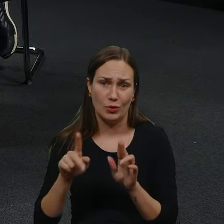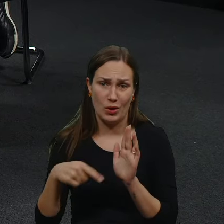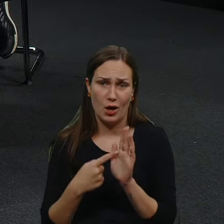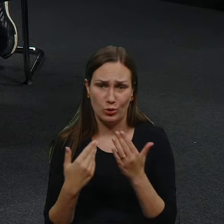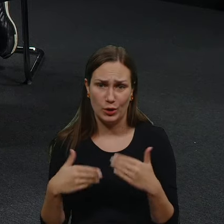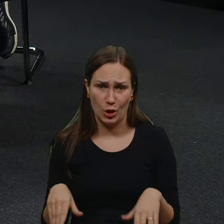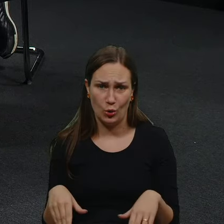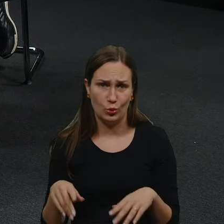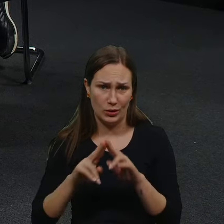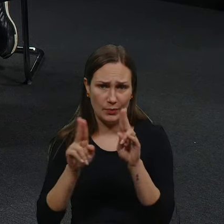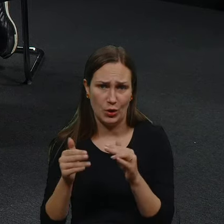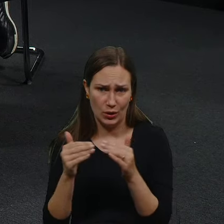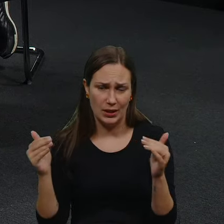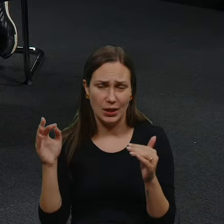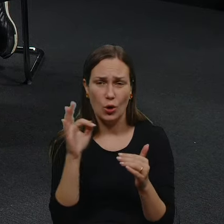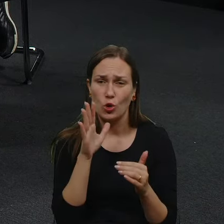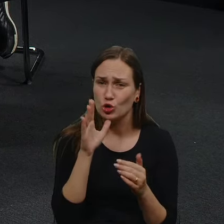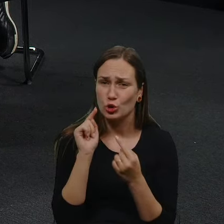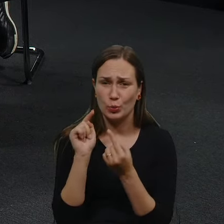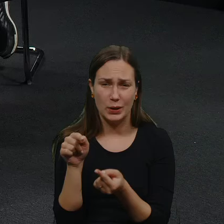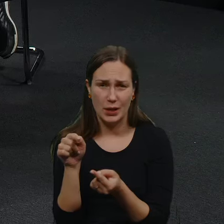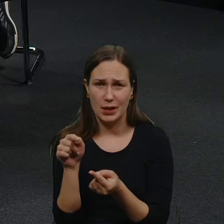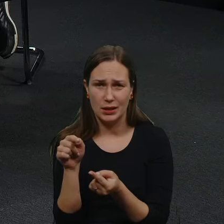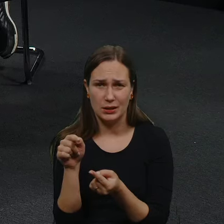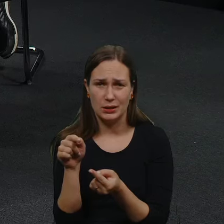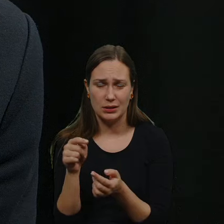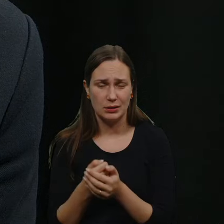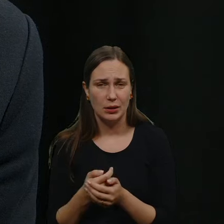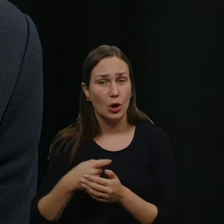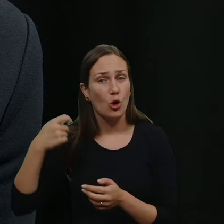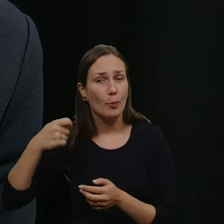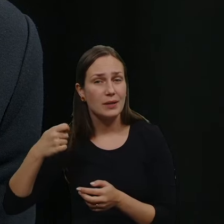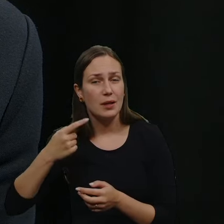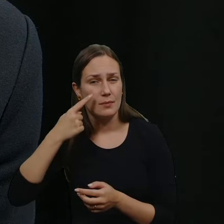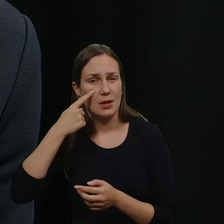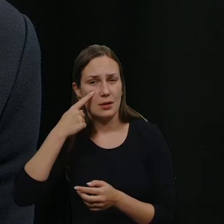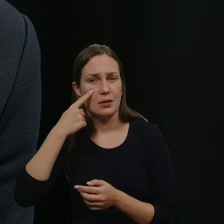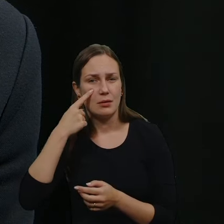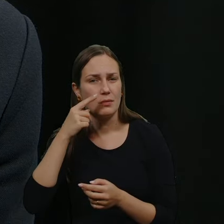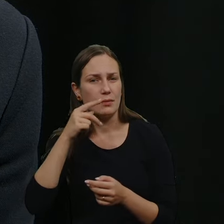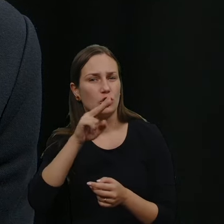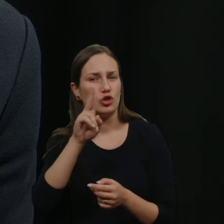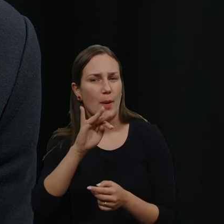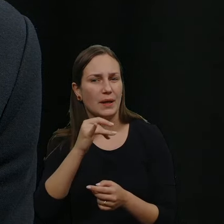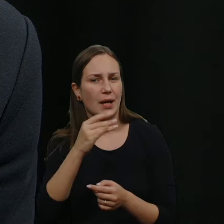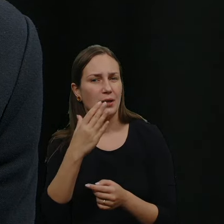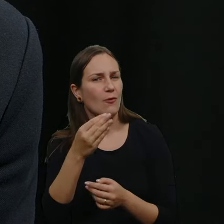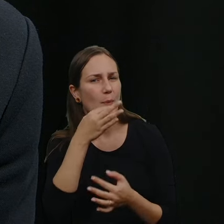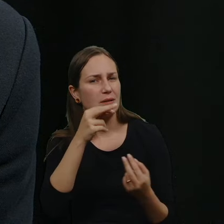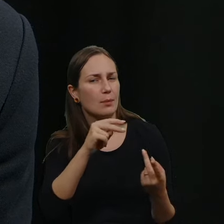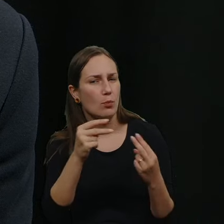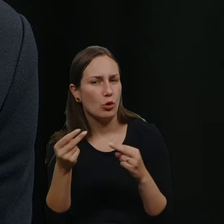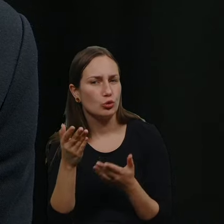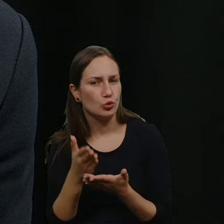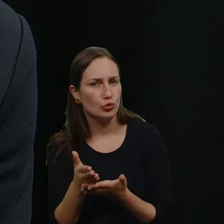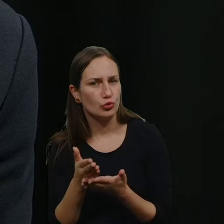Mm. Tarptautinio lygio ir antisemitizmas, nu tai yra to. Bet ta prezidentūra pastebi tarsi jau pokyčių Žemaitaičio retorikoje ir